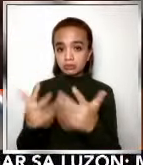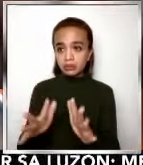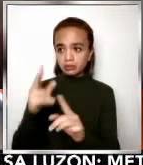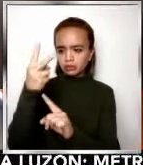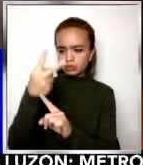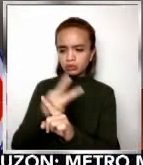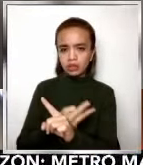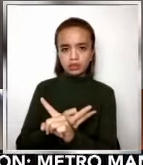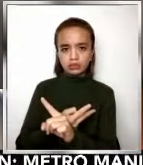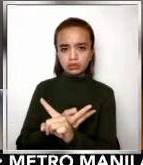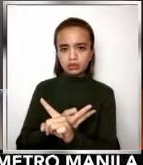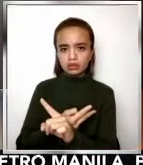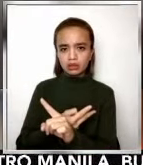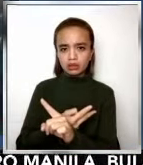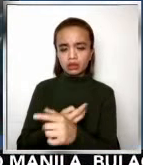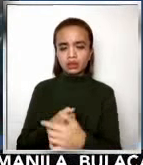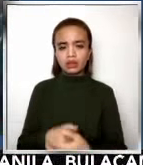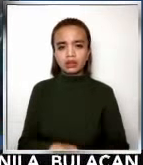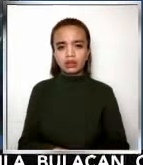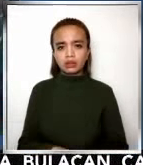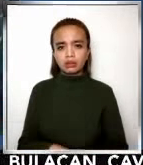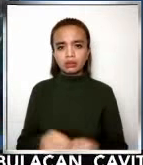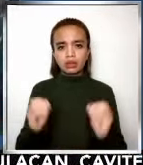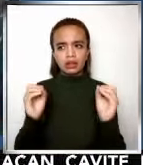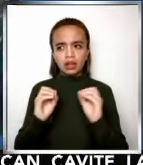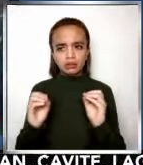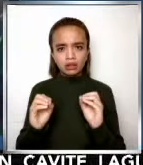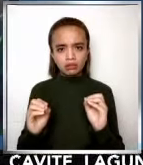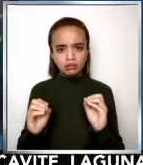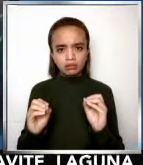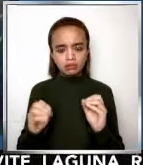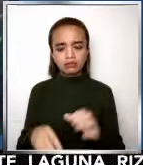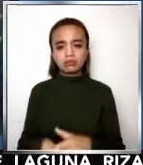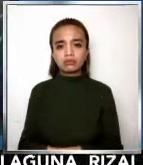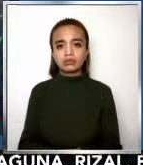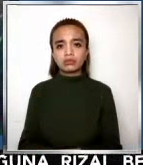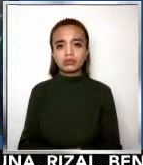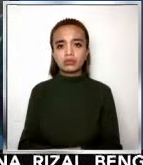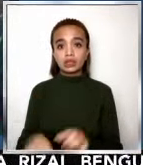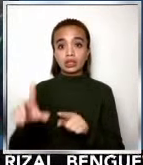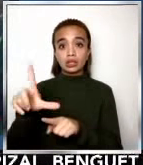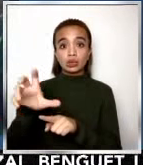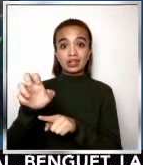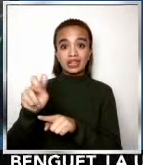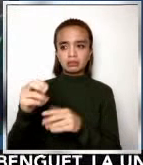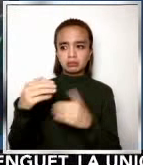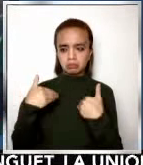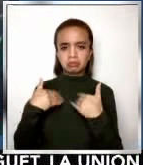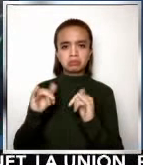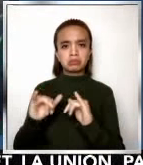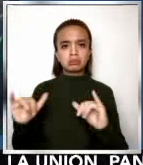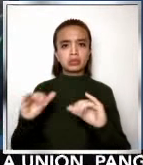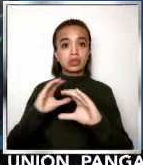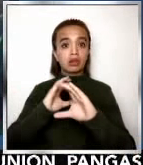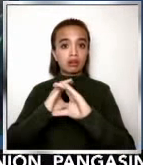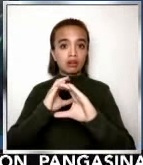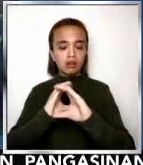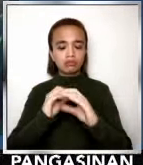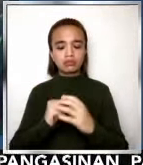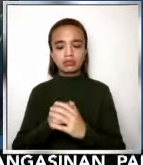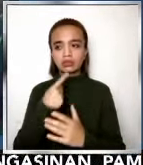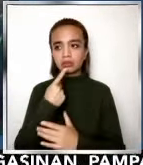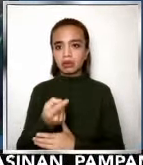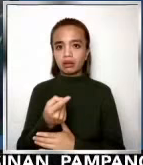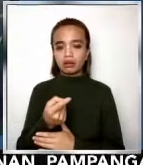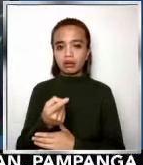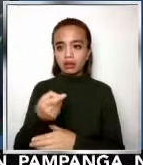namin na bakit delay na. Naiwan pa kay Len ang kotse. Hanggang sa malaman niya na nakapangalan pala ito sa